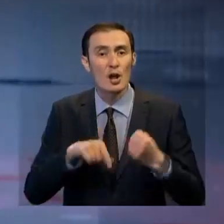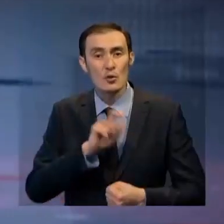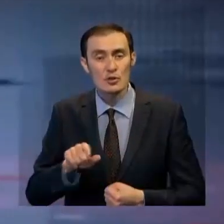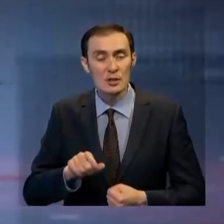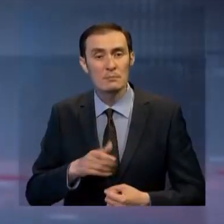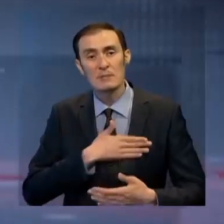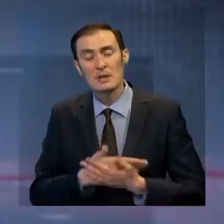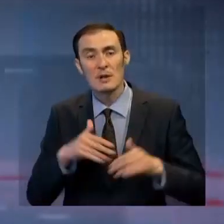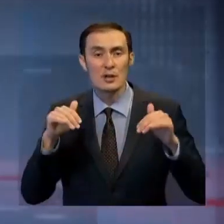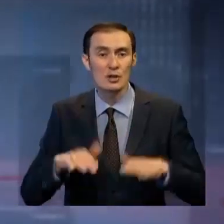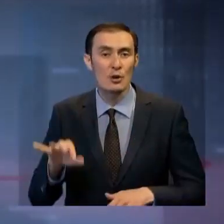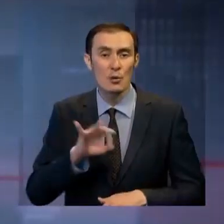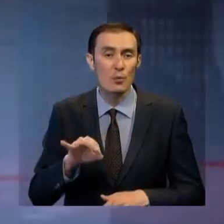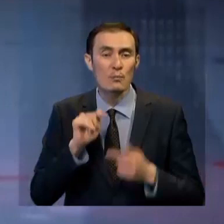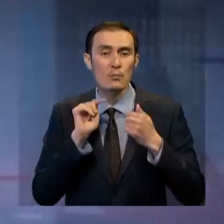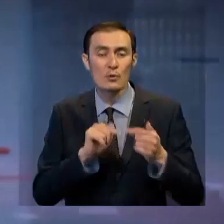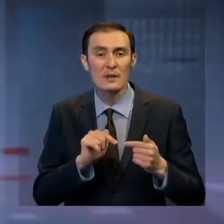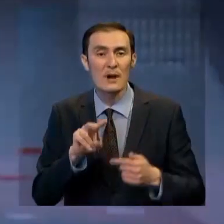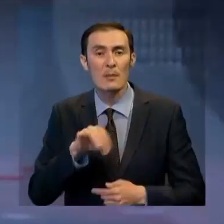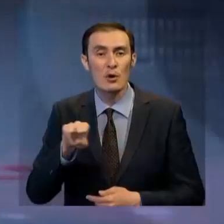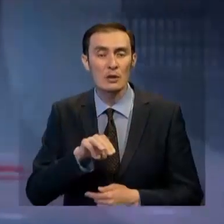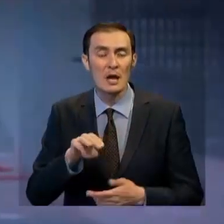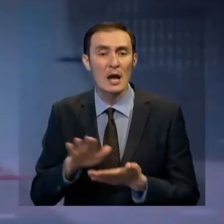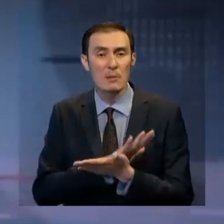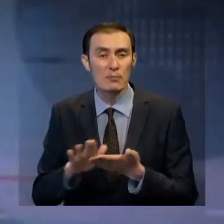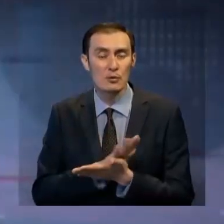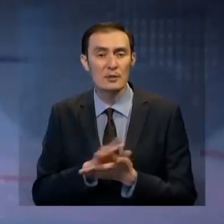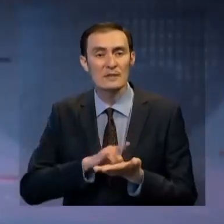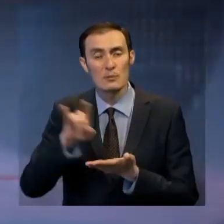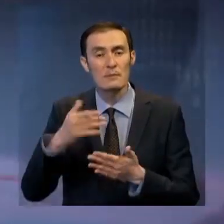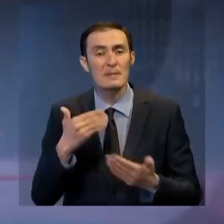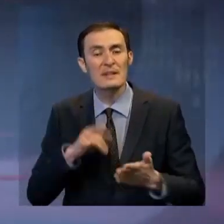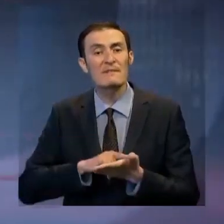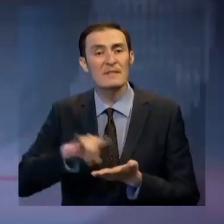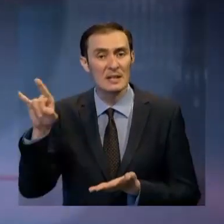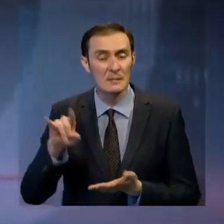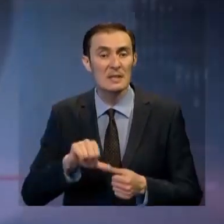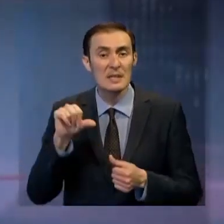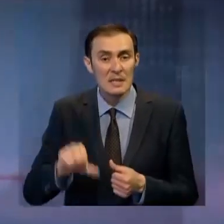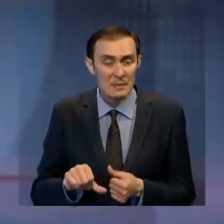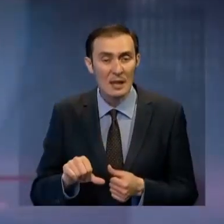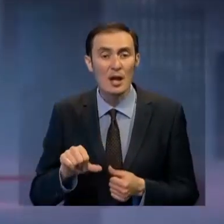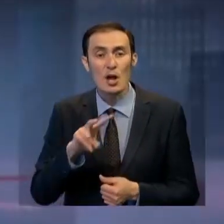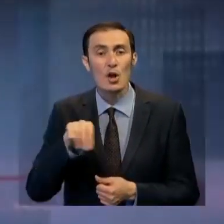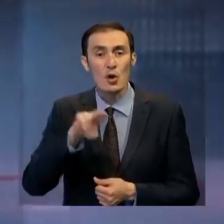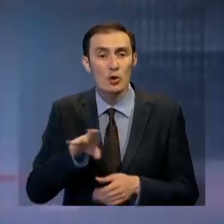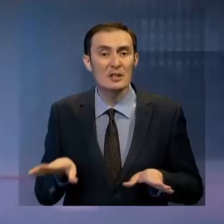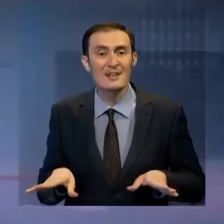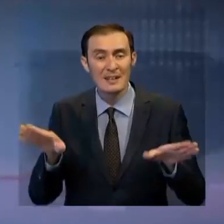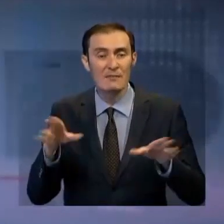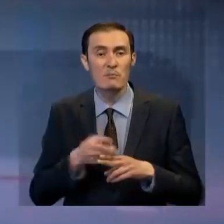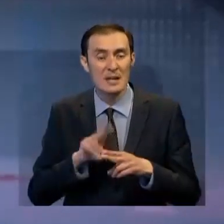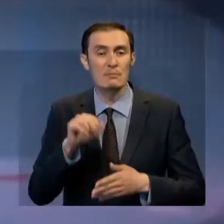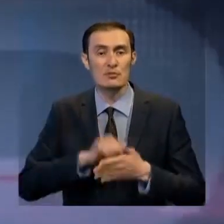принимали решение касательно противообледенительной обработки воздушного судна перед вылетом. И именно обледенение крыльев самолета